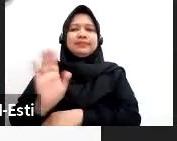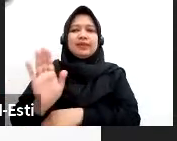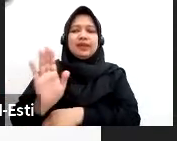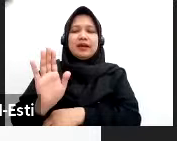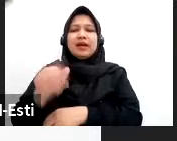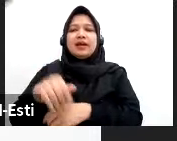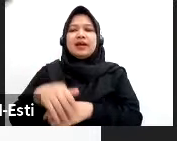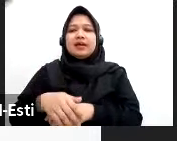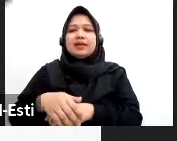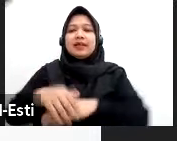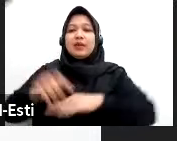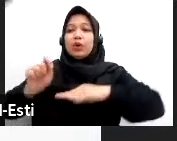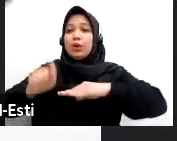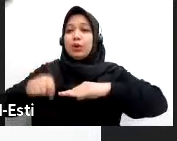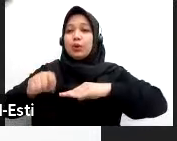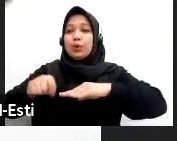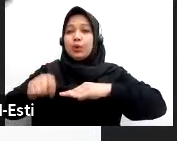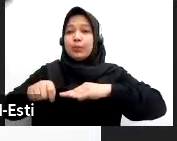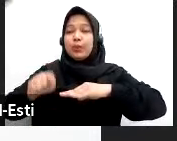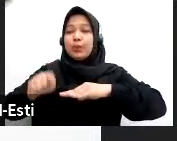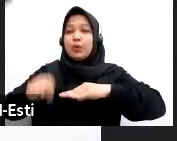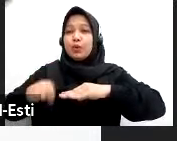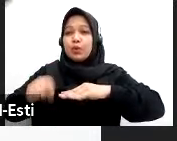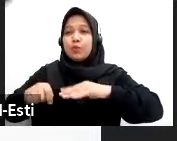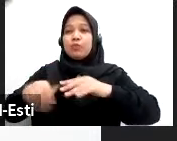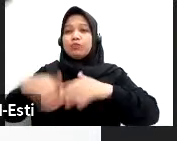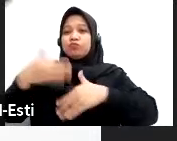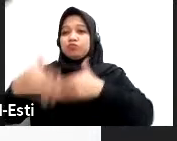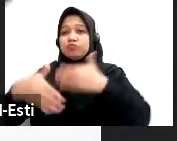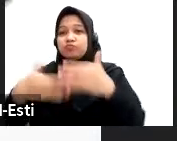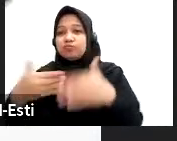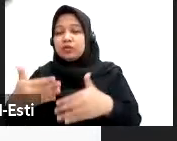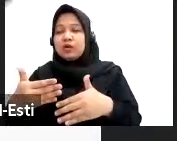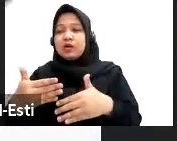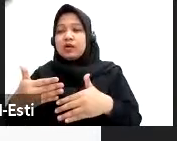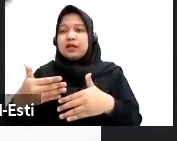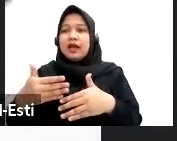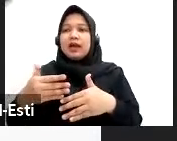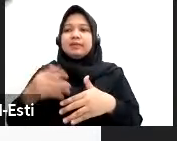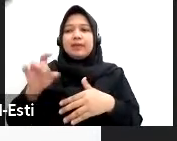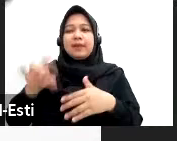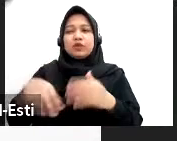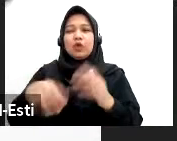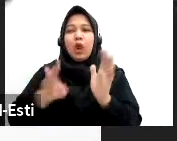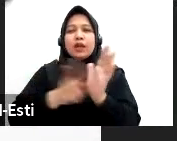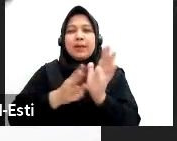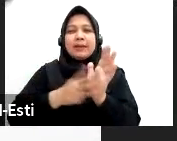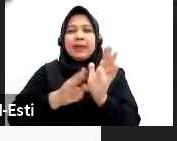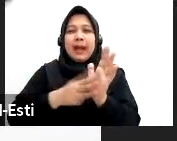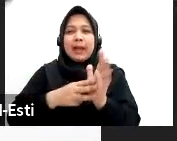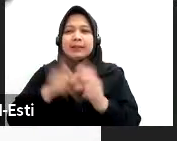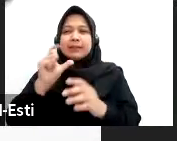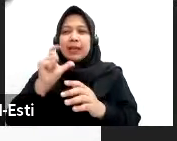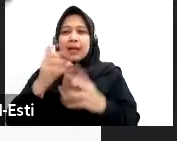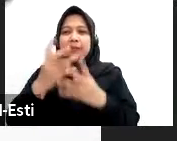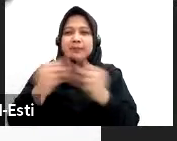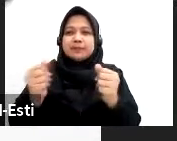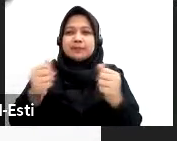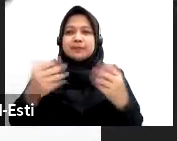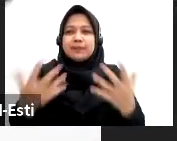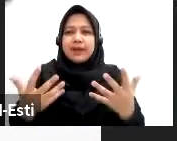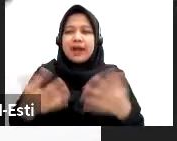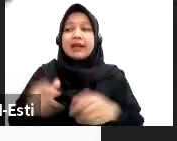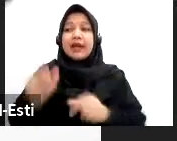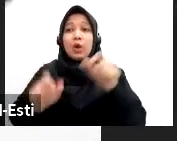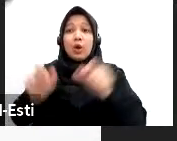pelaksanaan hukum menepuk penegakan hukum termasuk menyelesaikan sengketa orang memiliki pengetahuan